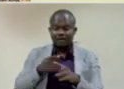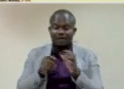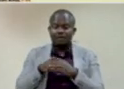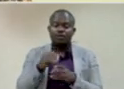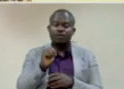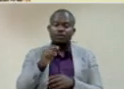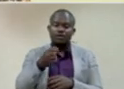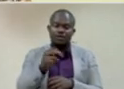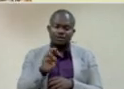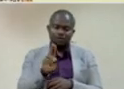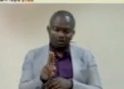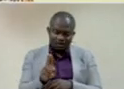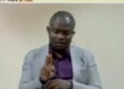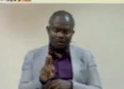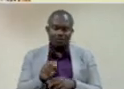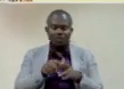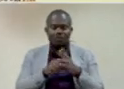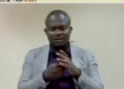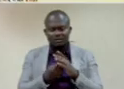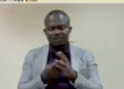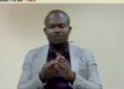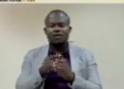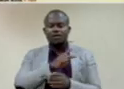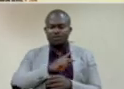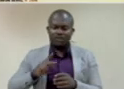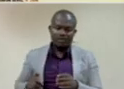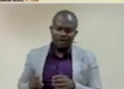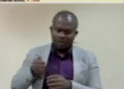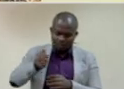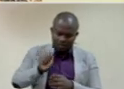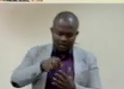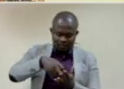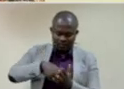ku muganura utangiza umuganura umwami yarapfukamaga,